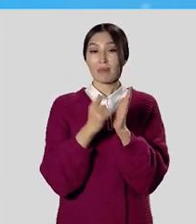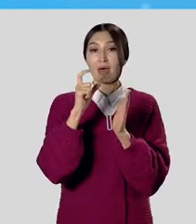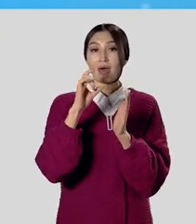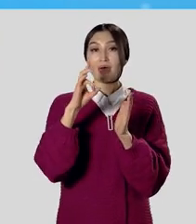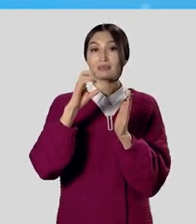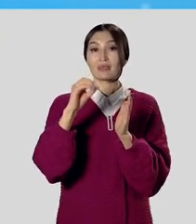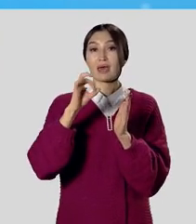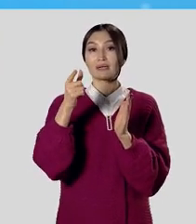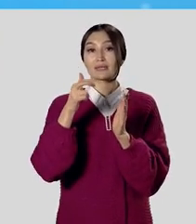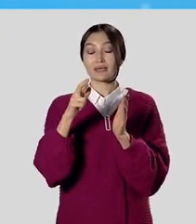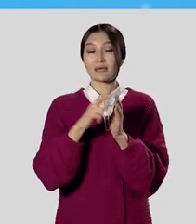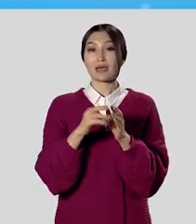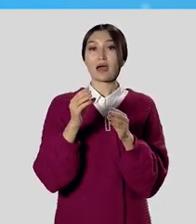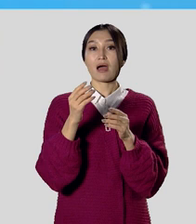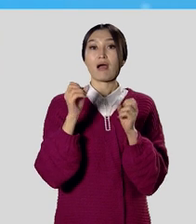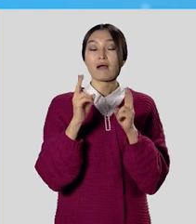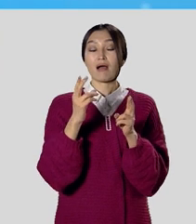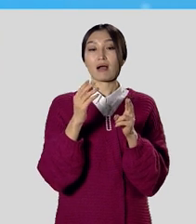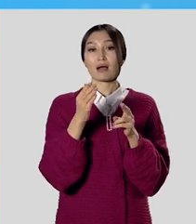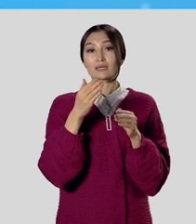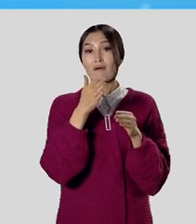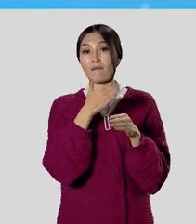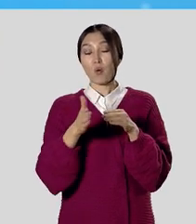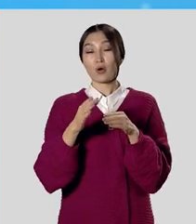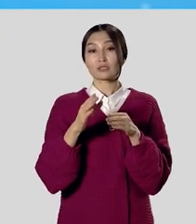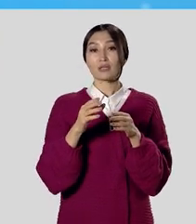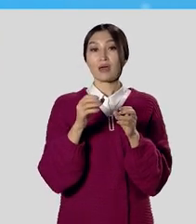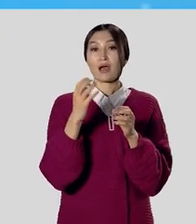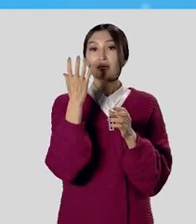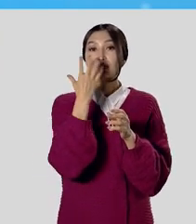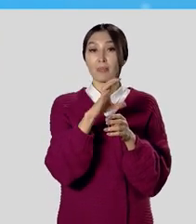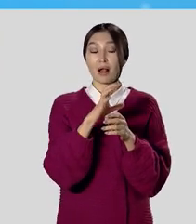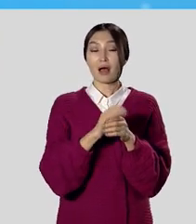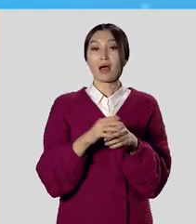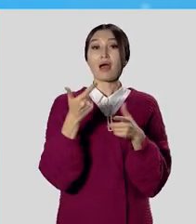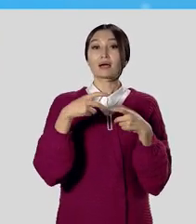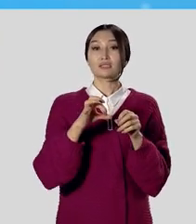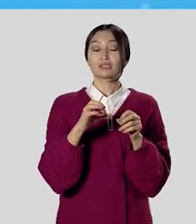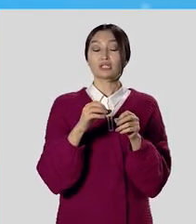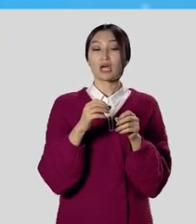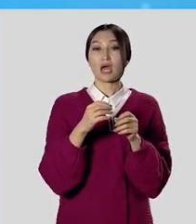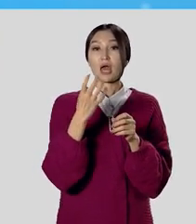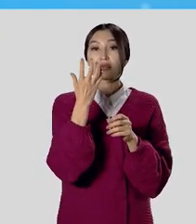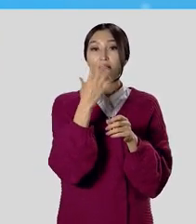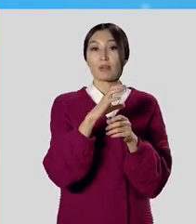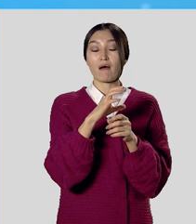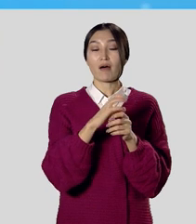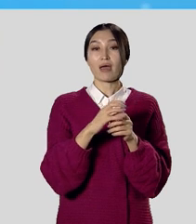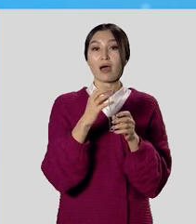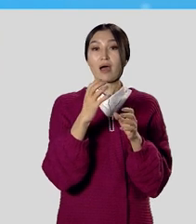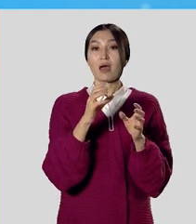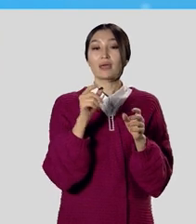энергия рассеивается в виде тепла. Подготовительный этап, где Q – тепловая